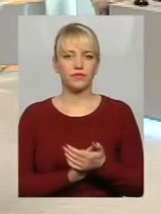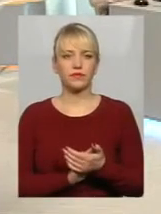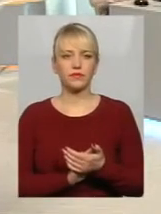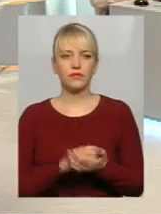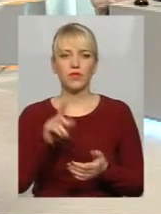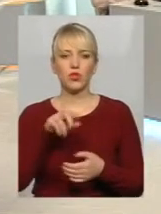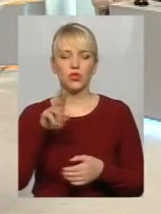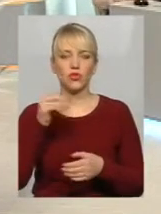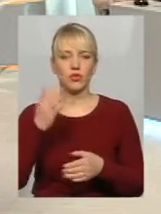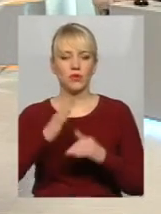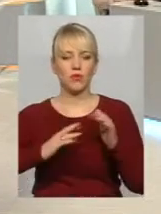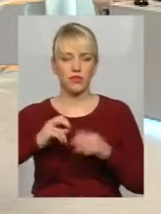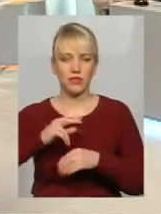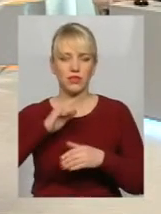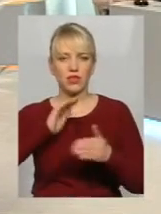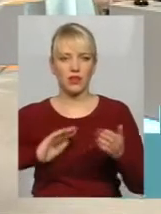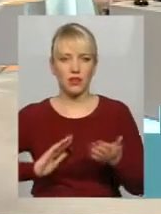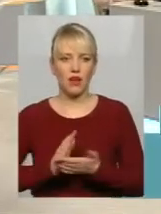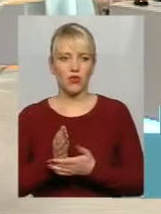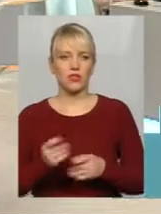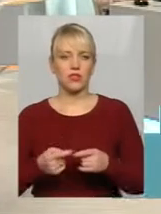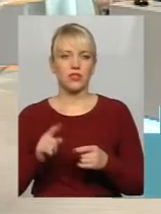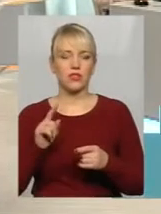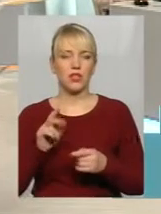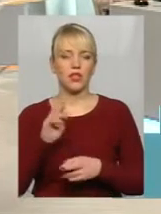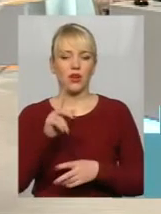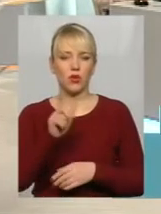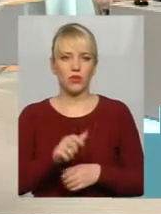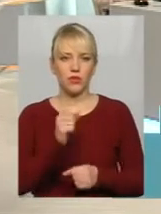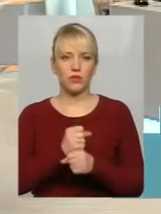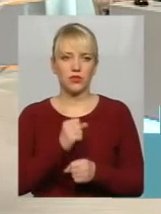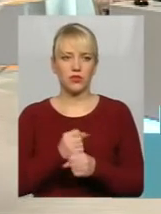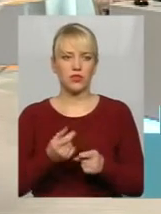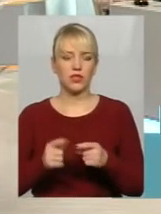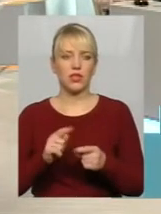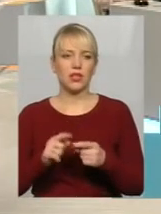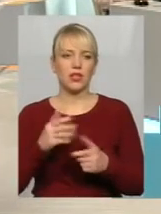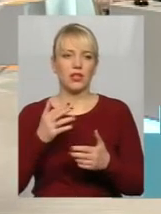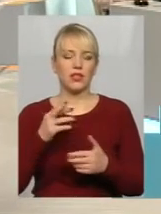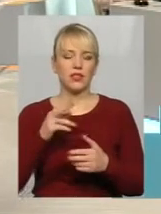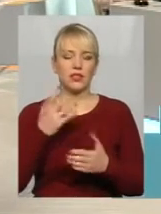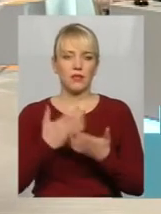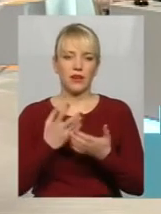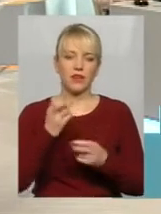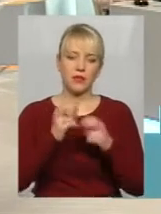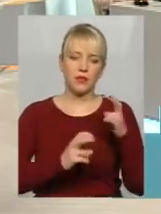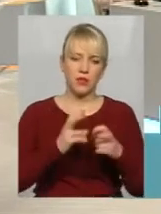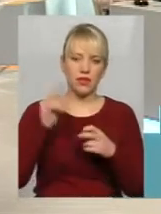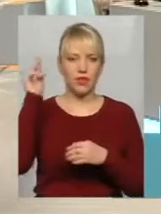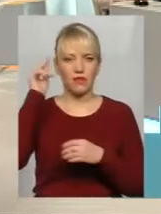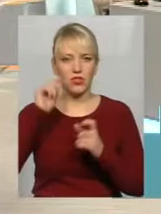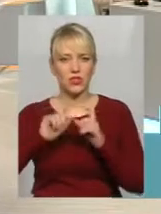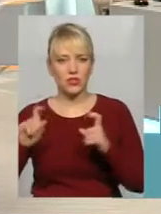щодо їхніх професійних якостей, де вони працюють, характеристика з підприємств, навчальних закладів, в яких вони